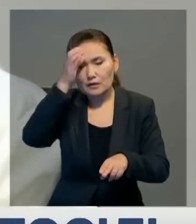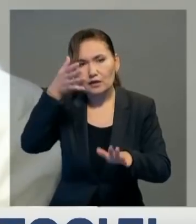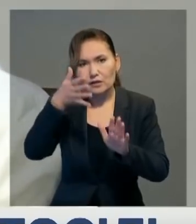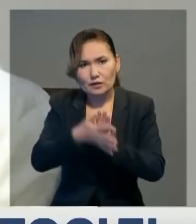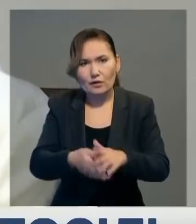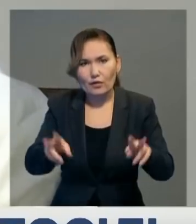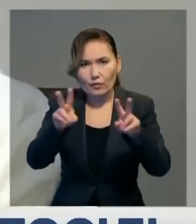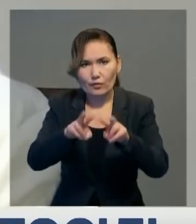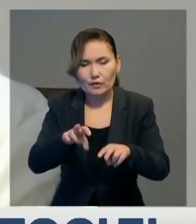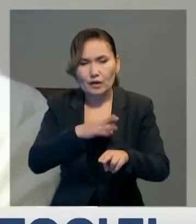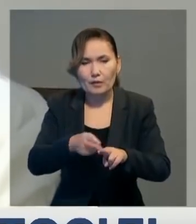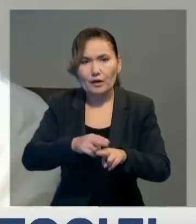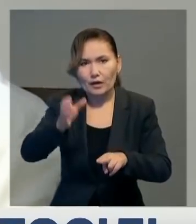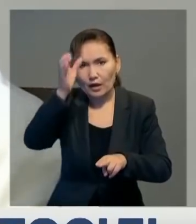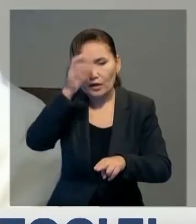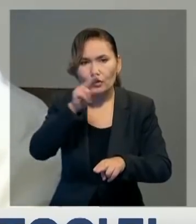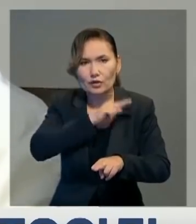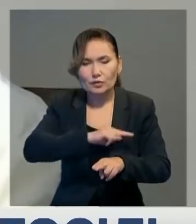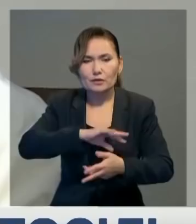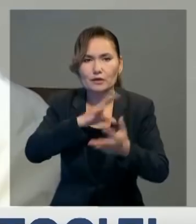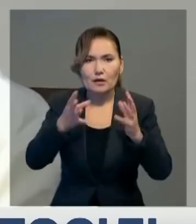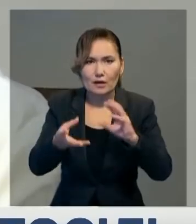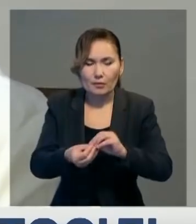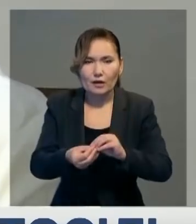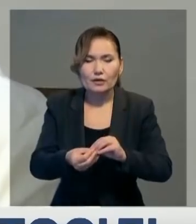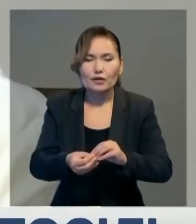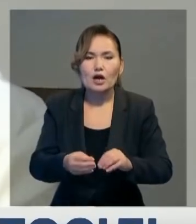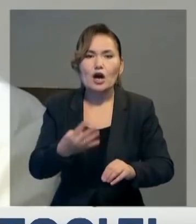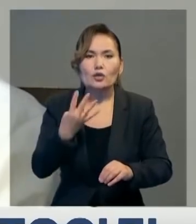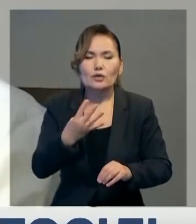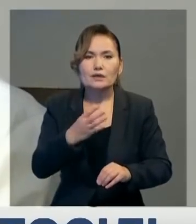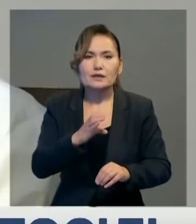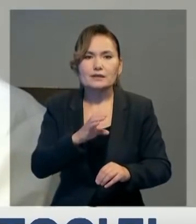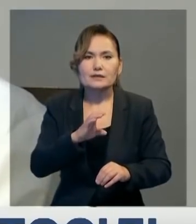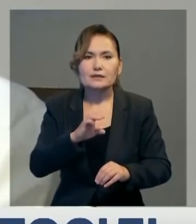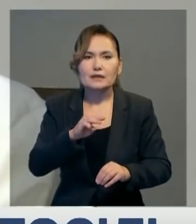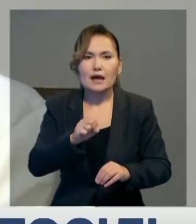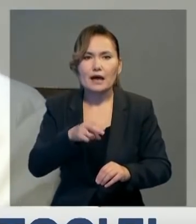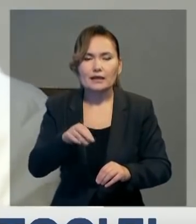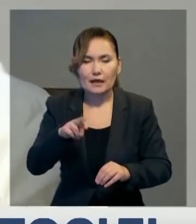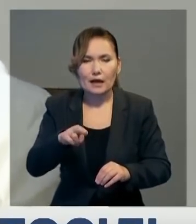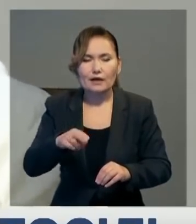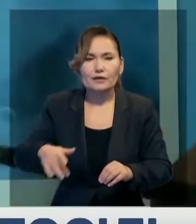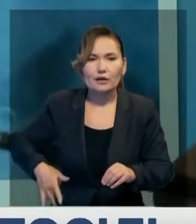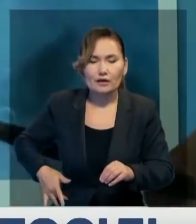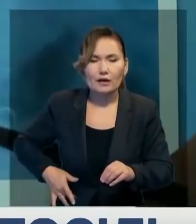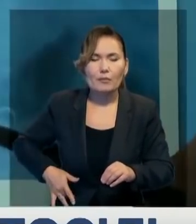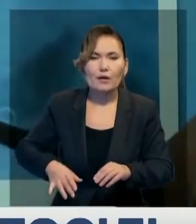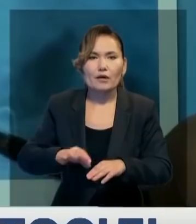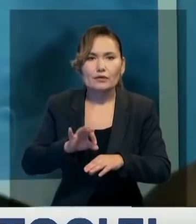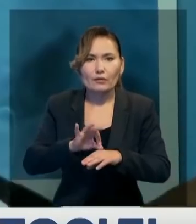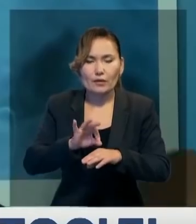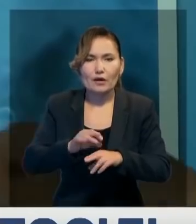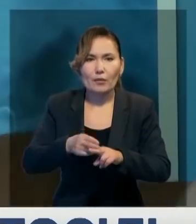жүргізіліп, сол ғылыми жұмысымыздың нәтижесінде қазіргі 4-ші сатыдағы бауыр обыры бар науқастардың 3 жылдан астам